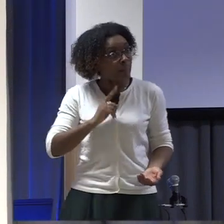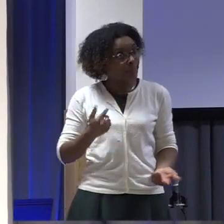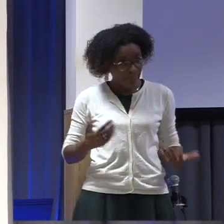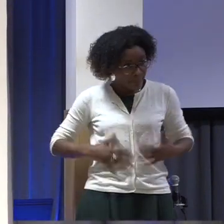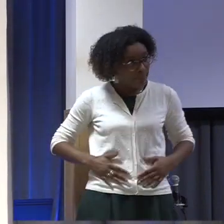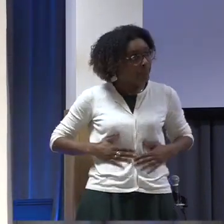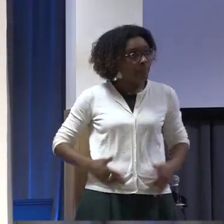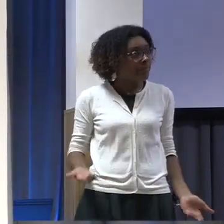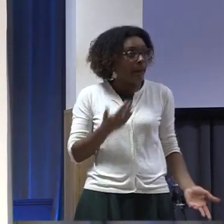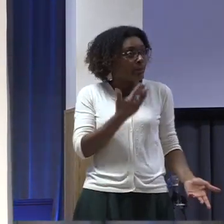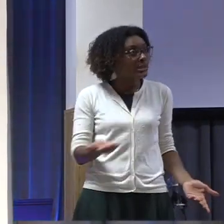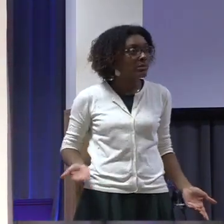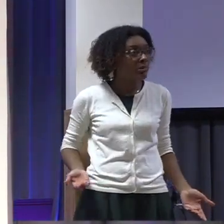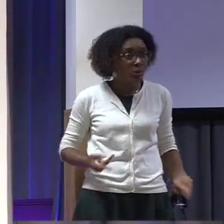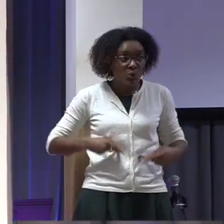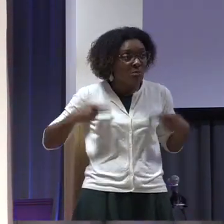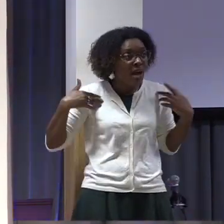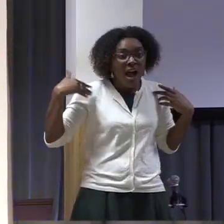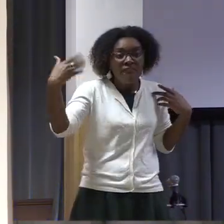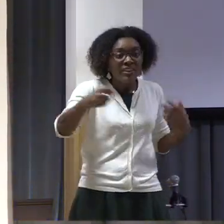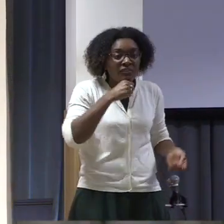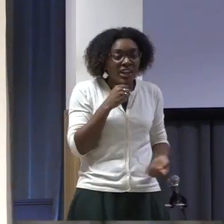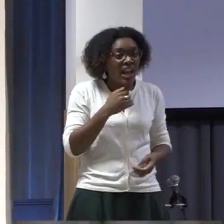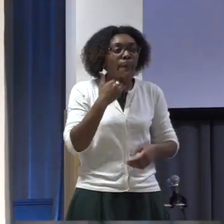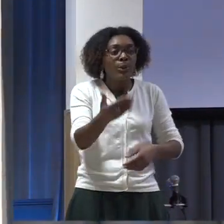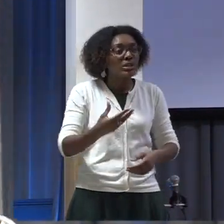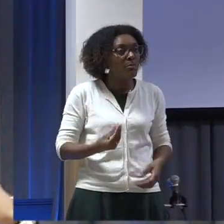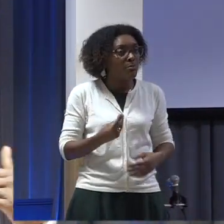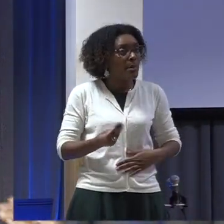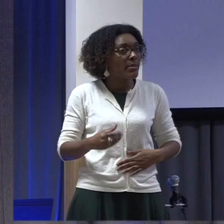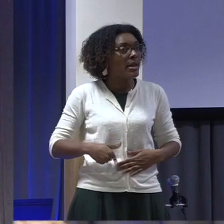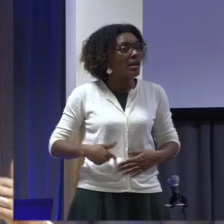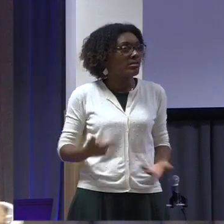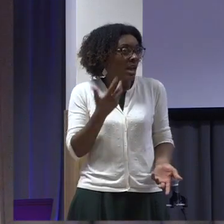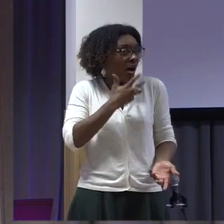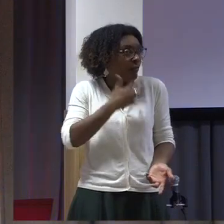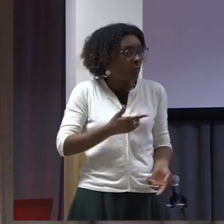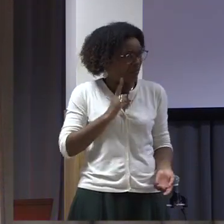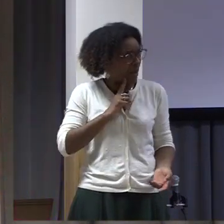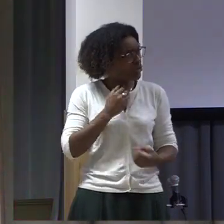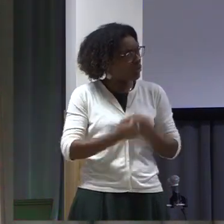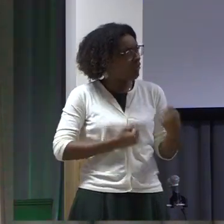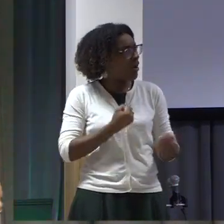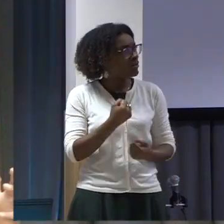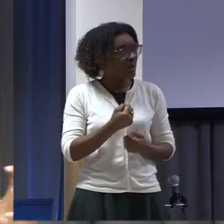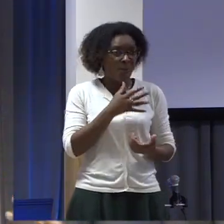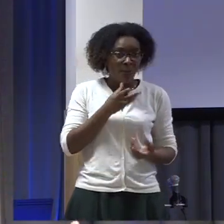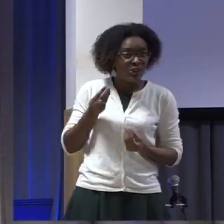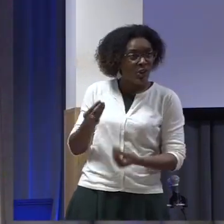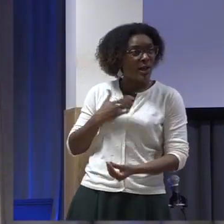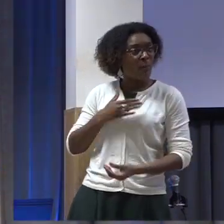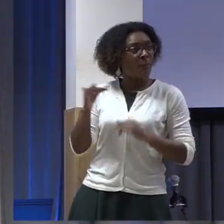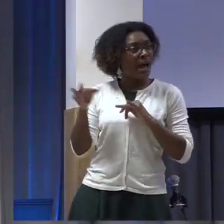que ma vie va passer et je ne serais pas capable de laisser un héritage aux miens au moins de laisser à la